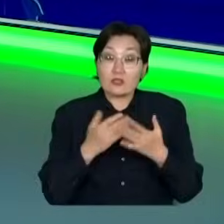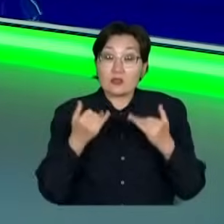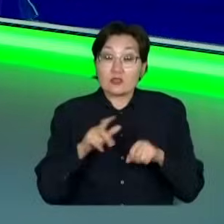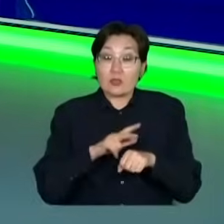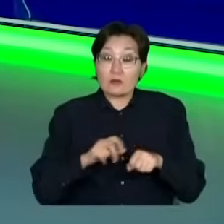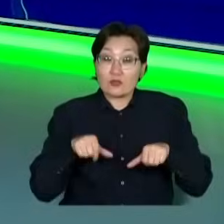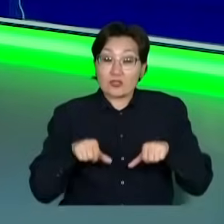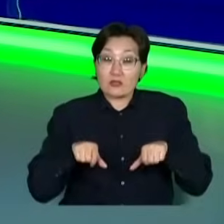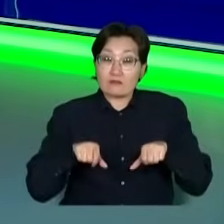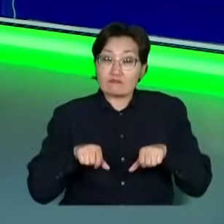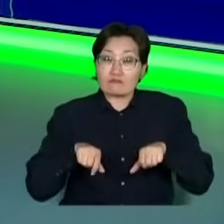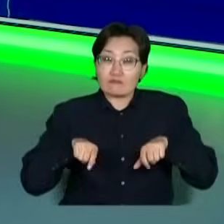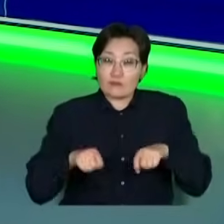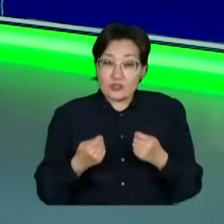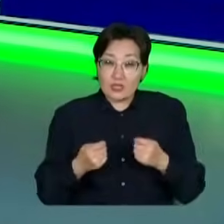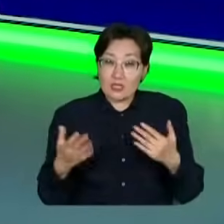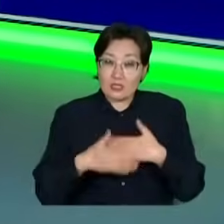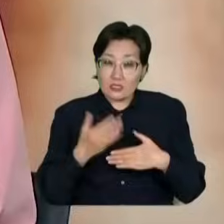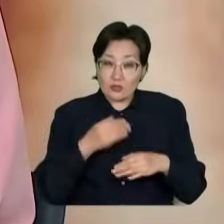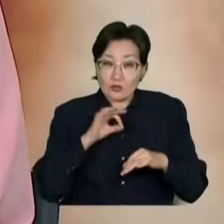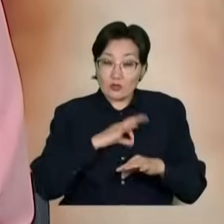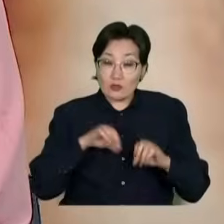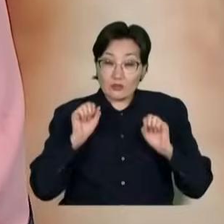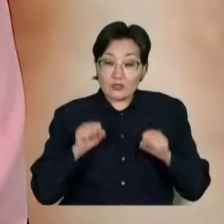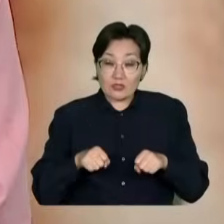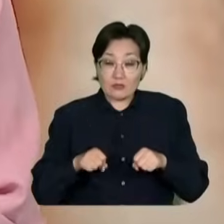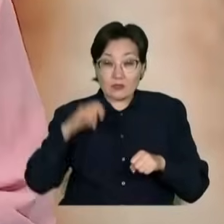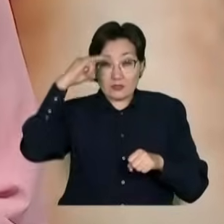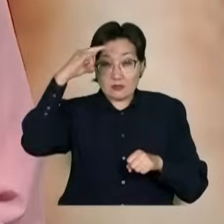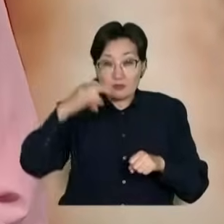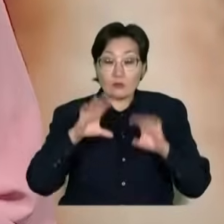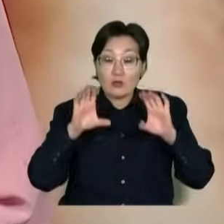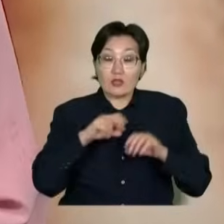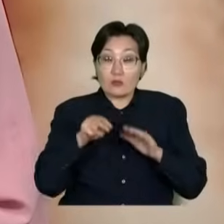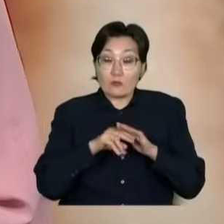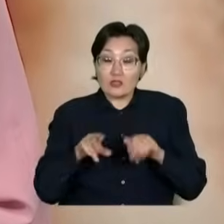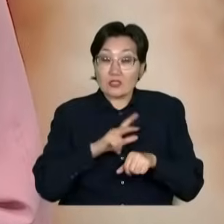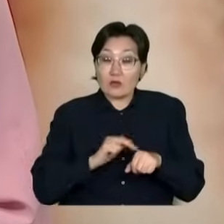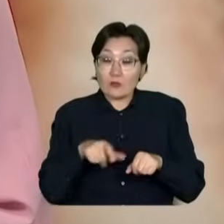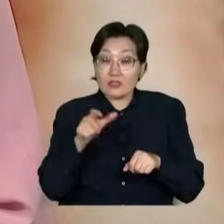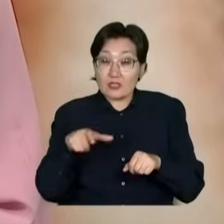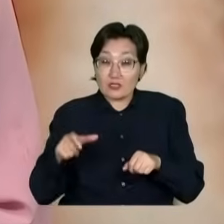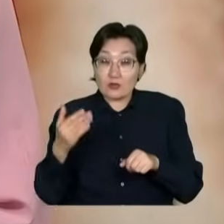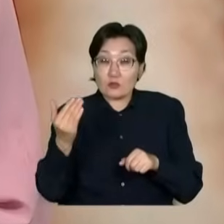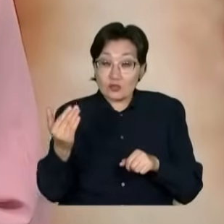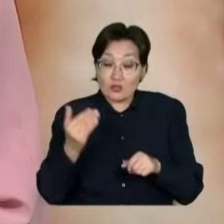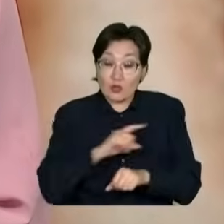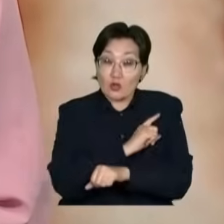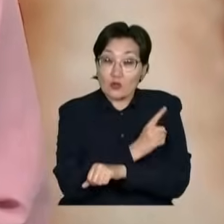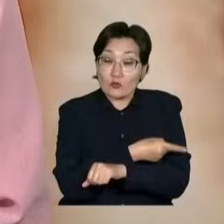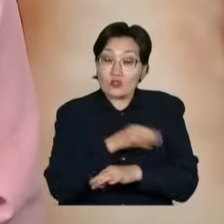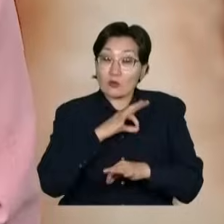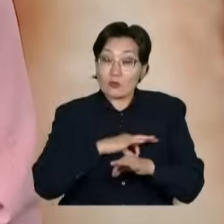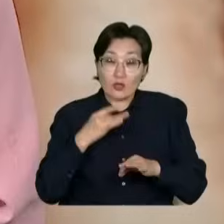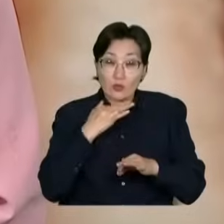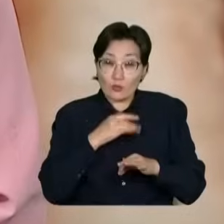тәртіп бұзғандар қандай жаза қалауы мүмкін? Елімізде заңға бағынбай, құқық қорғау органы қызметкерлеріне күш көрсететіндер